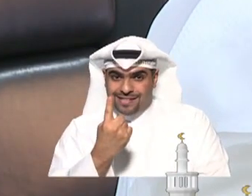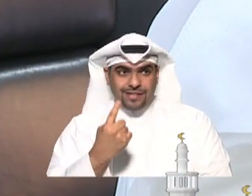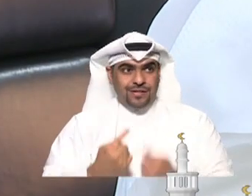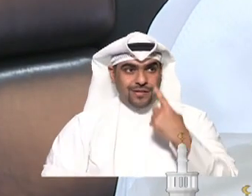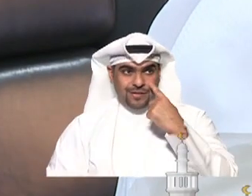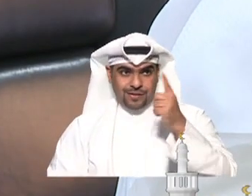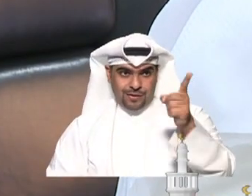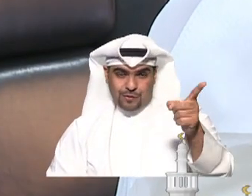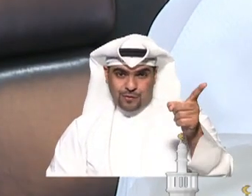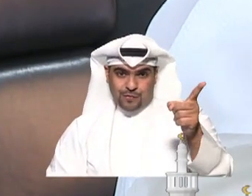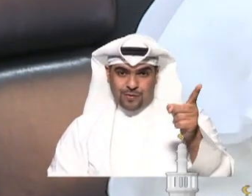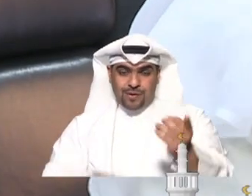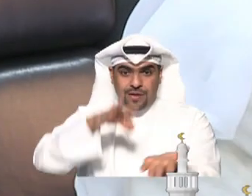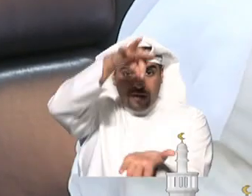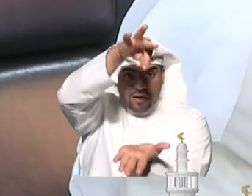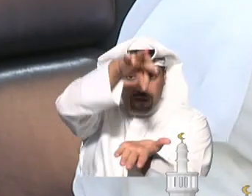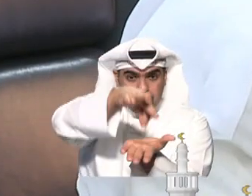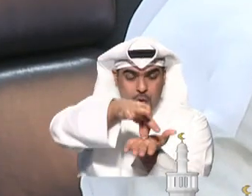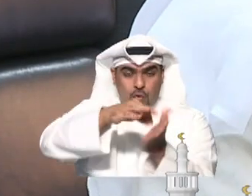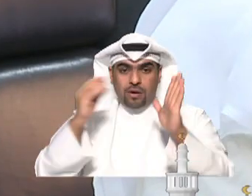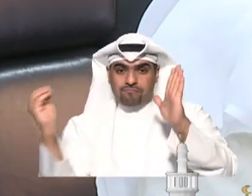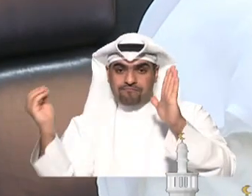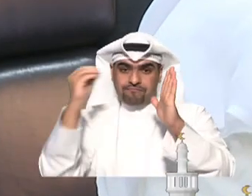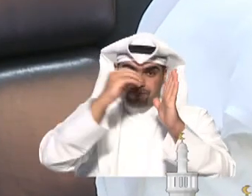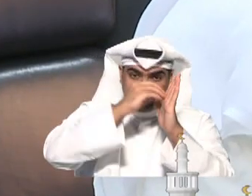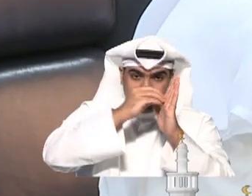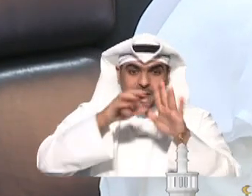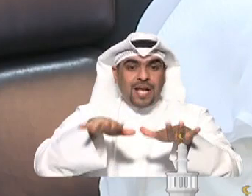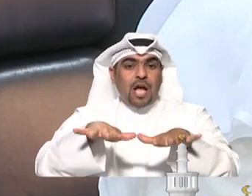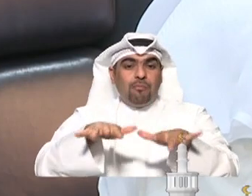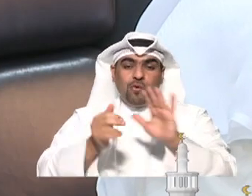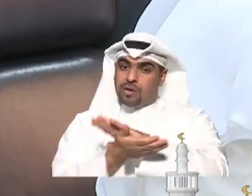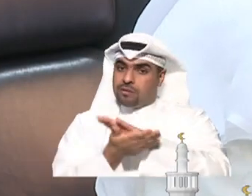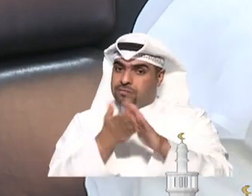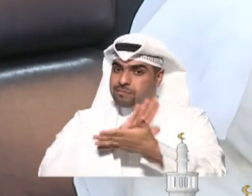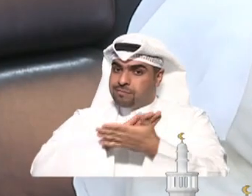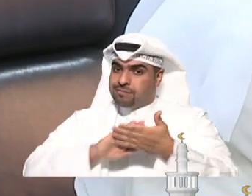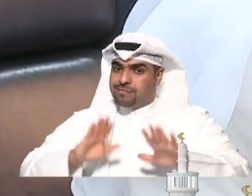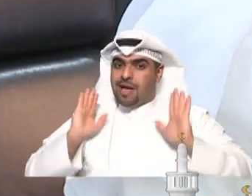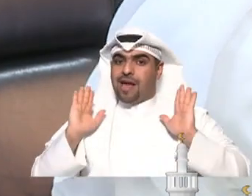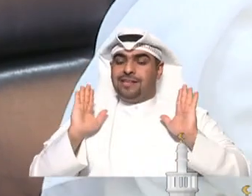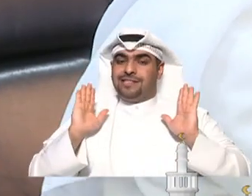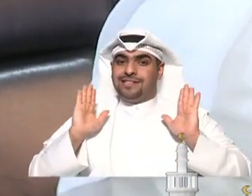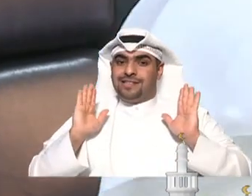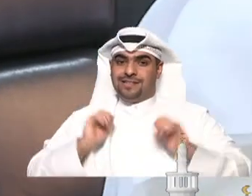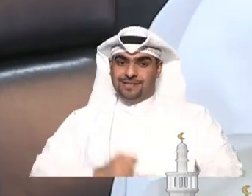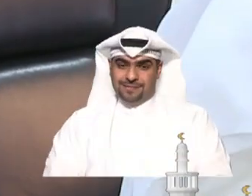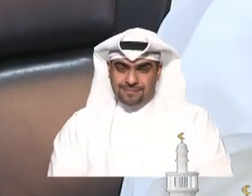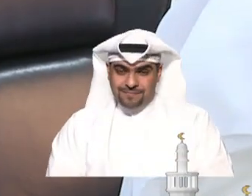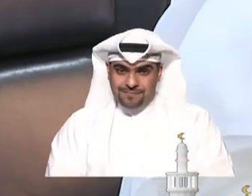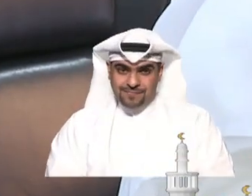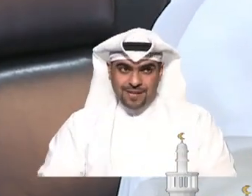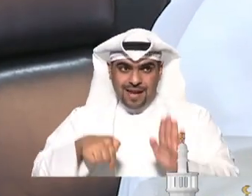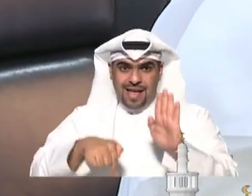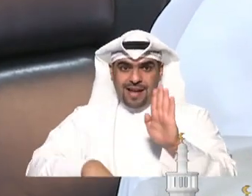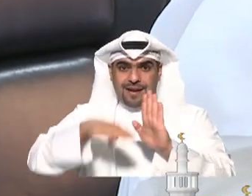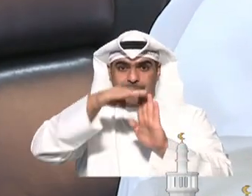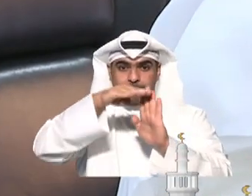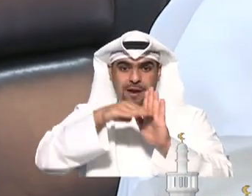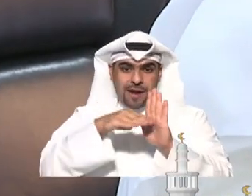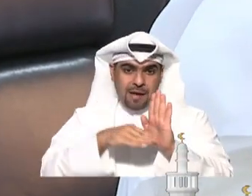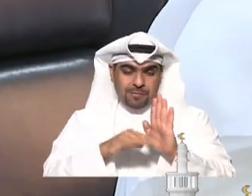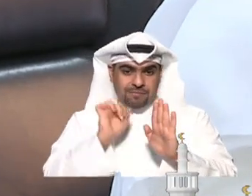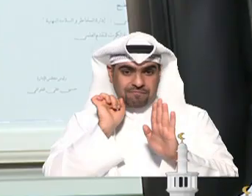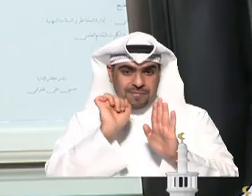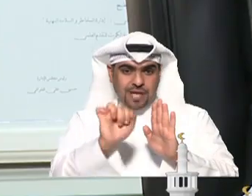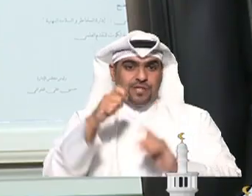بالعمل على إقرار ورفع الرموز عن الملفات. اتفقنا على نموذج معين تم مناقشته في